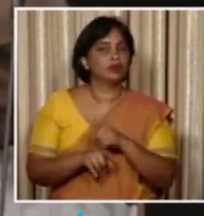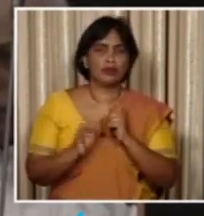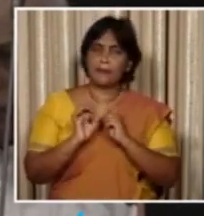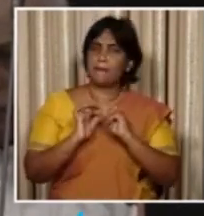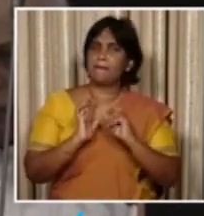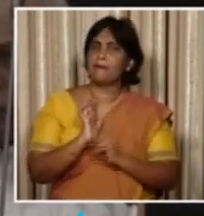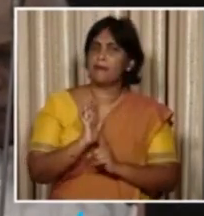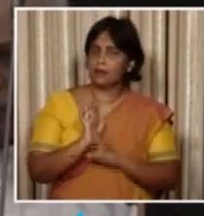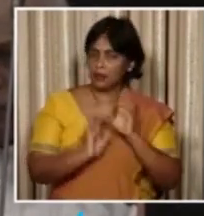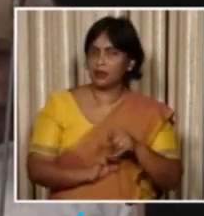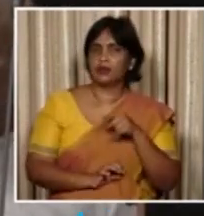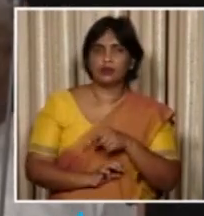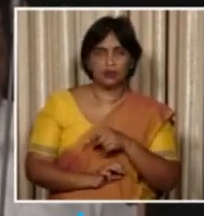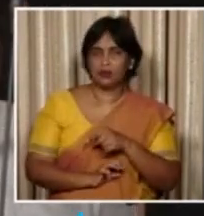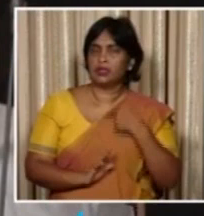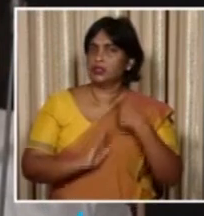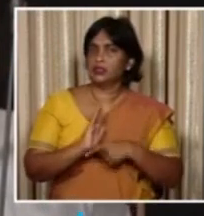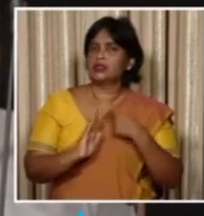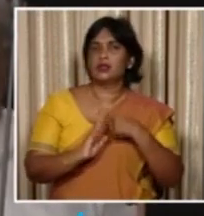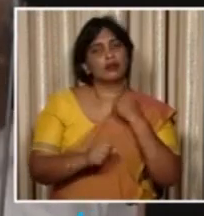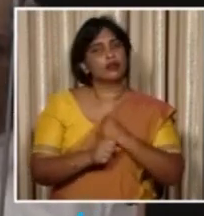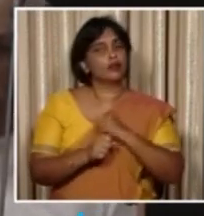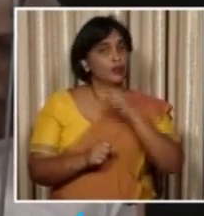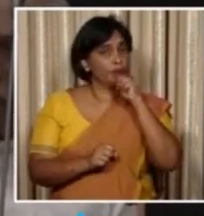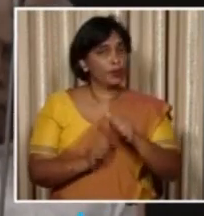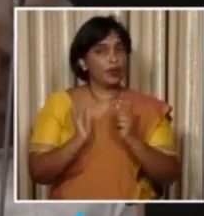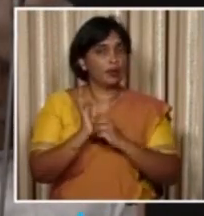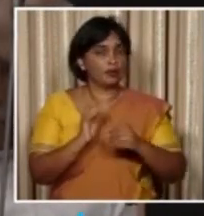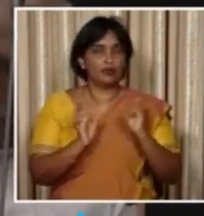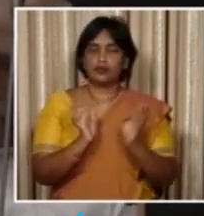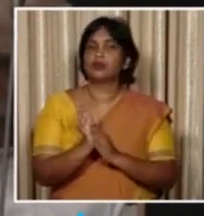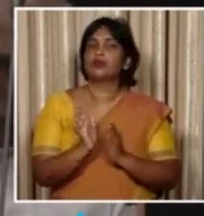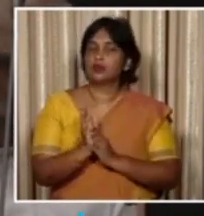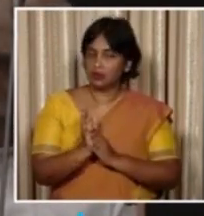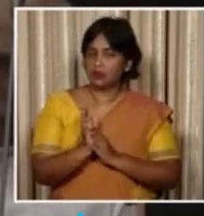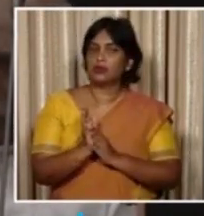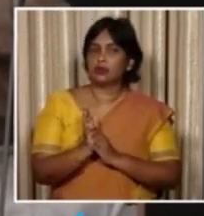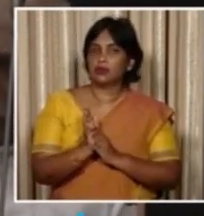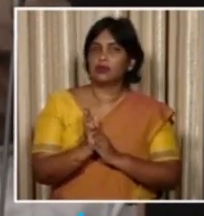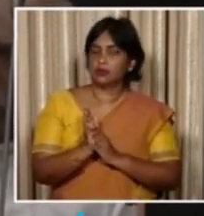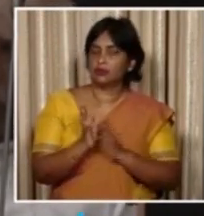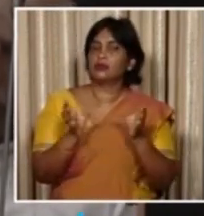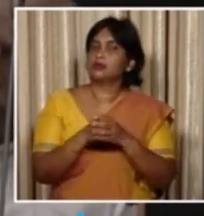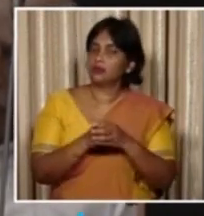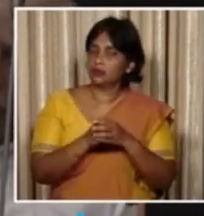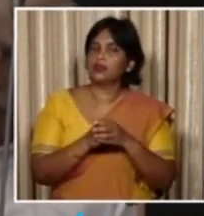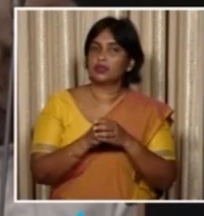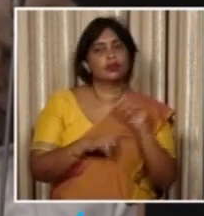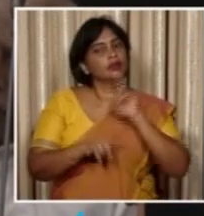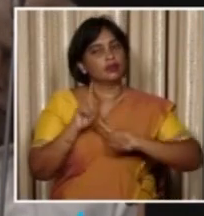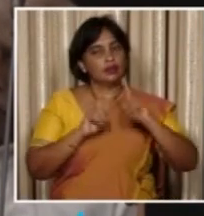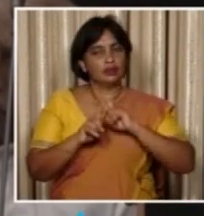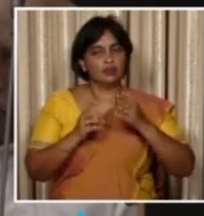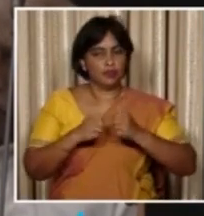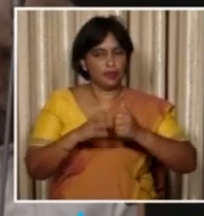කෙටුම්පත් පිළිබඳ දැනට ශ්‍රී ලංකා රජය නිල ණය හිමියන්ගේ කොමිටුව ඔෆිෂල් ක්‍රෙඩිටර්ස් කමිටි සමග සාකච්ඡා